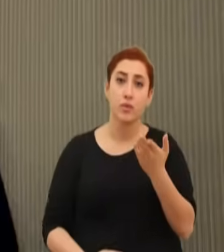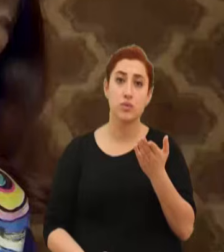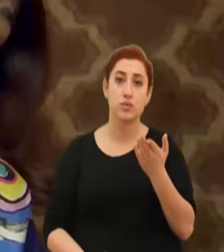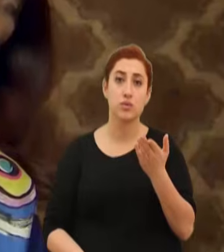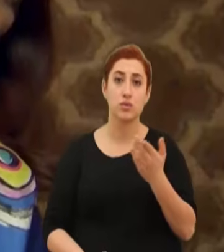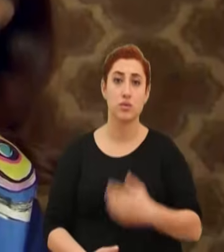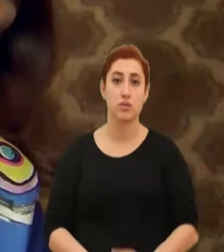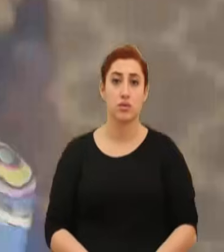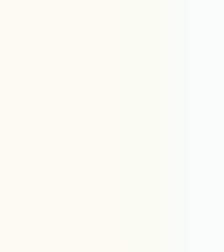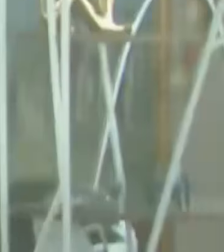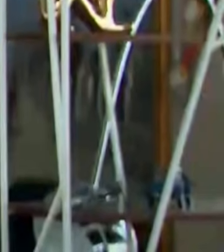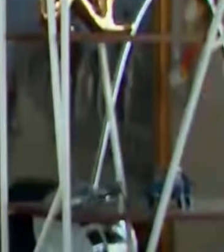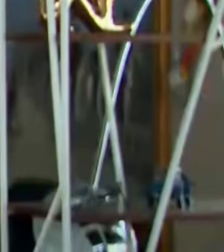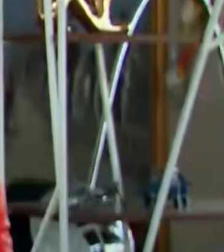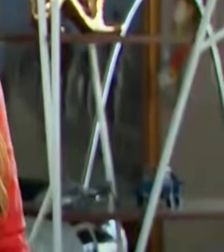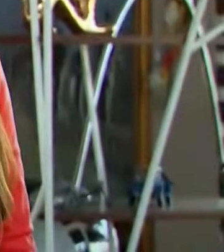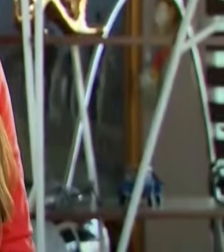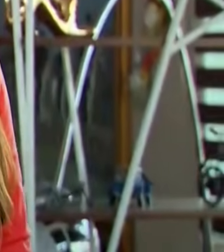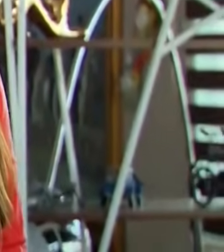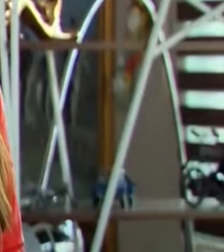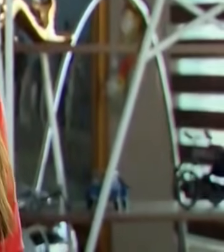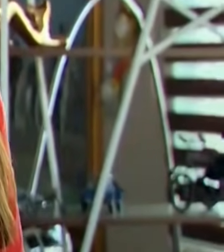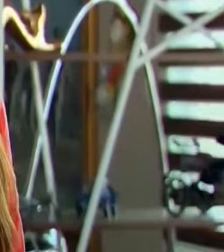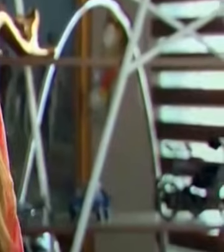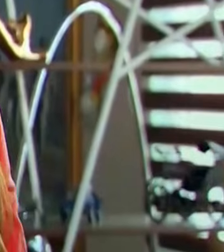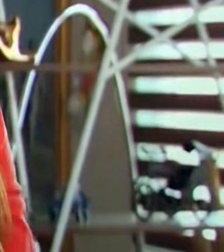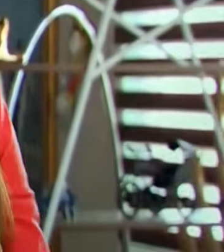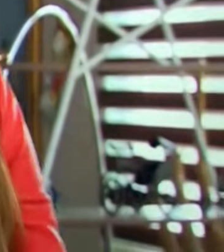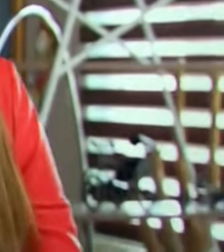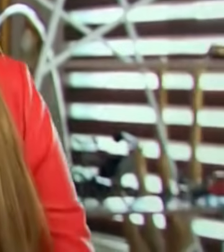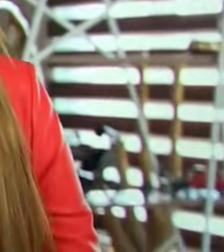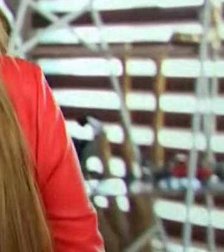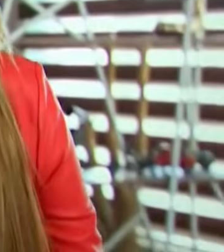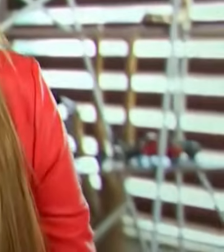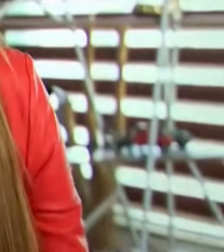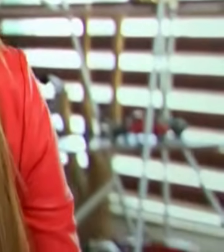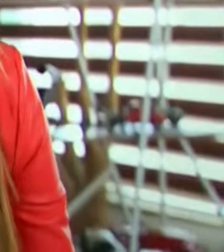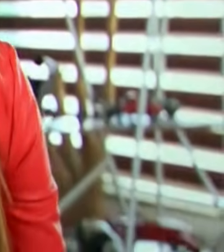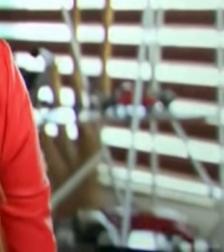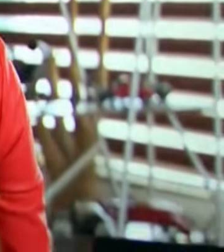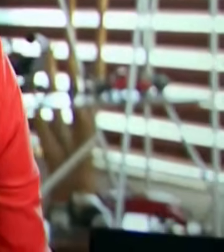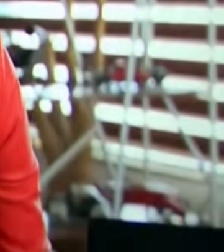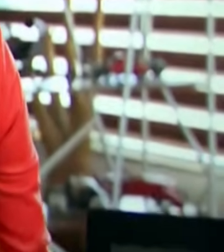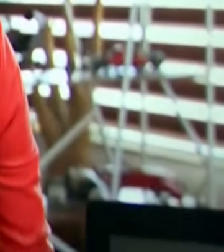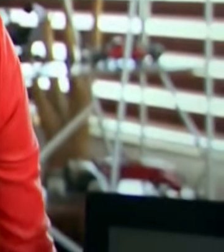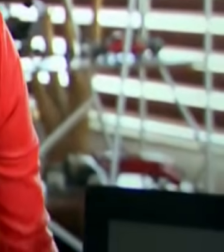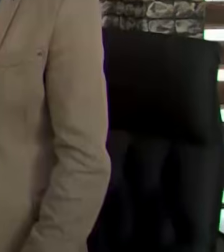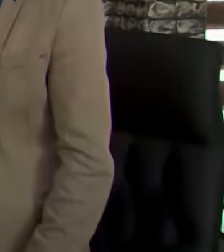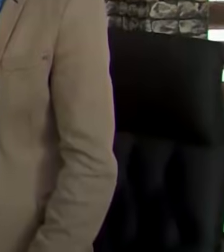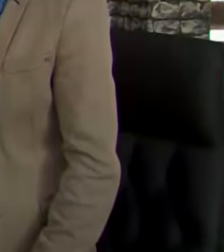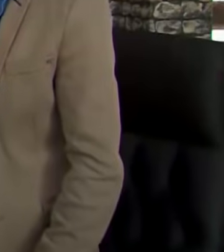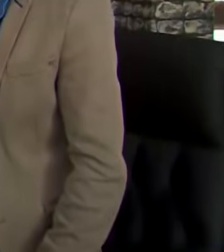diyorsun? Ana döndük. Cavidan'a doğru yaklaşan Rüyam gözlerini dikmiş. Dikkatlice yüzüne bakıyor.